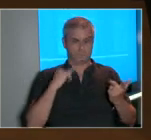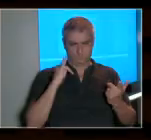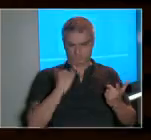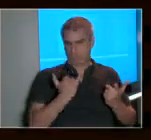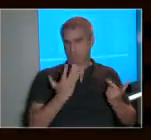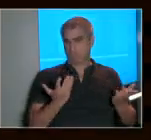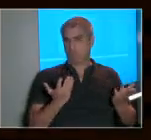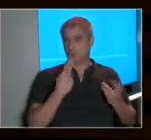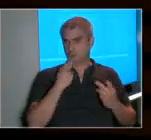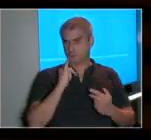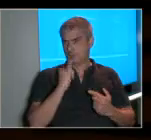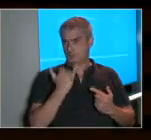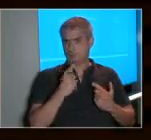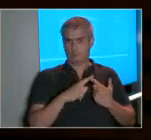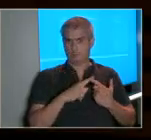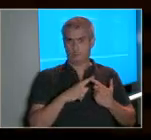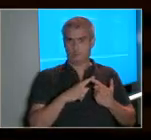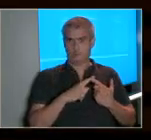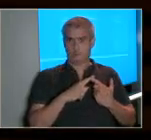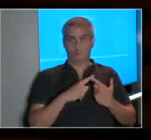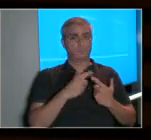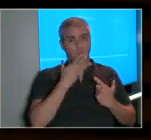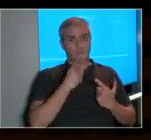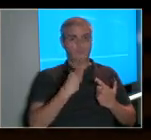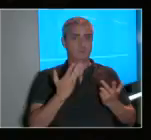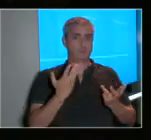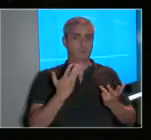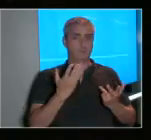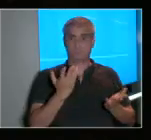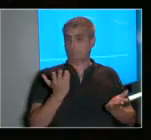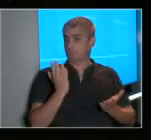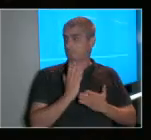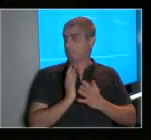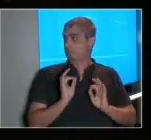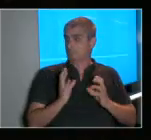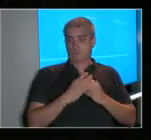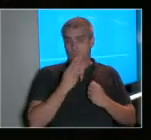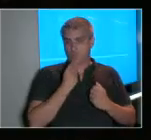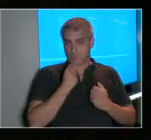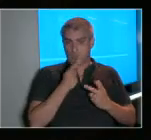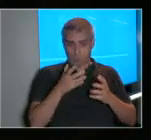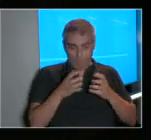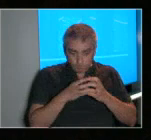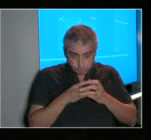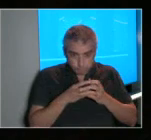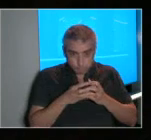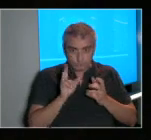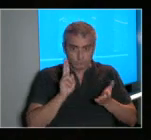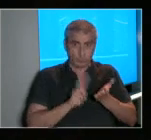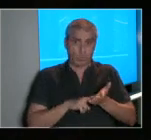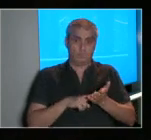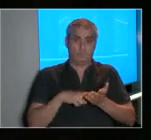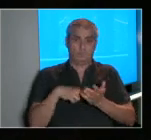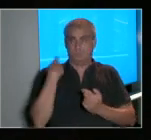כאן התשובה שלכם תהיה חיובית. יפה. עד כאן העם היהודי הוא עם, ויש לו